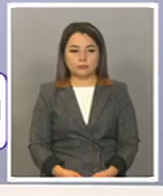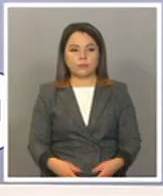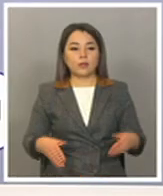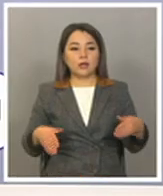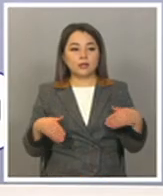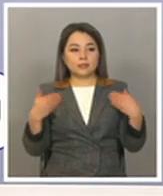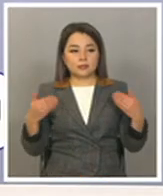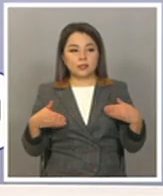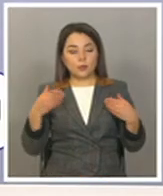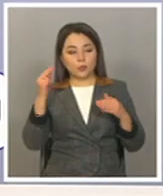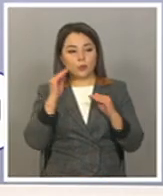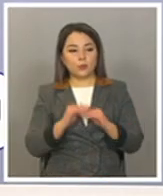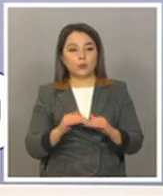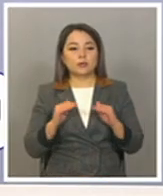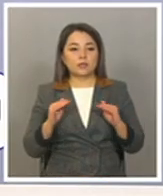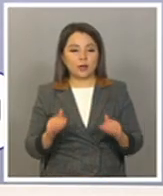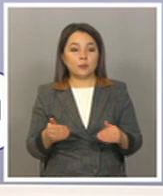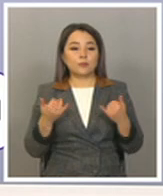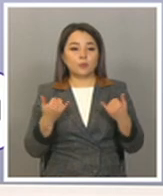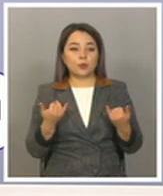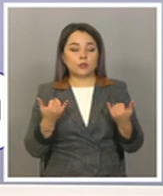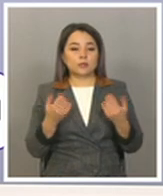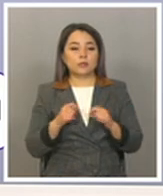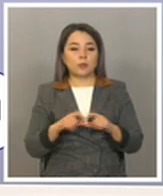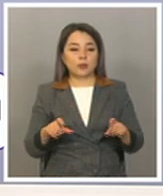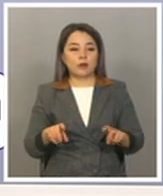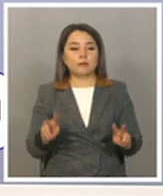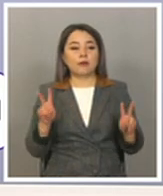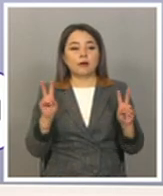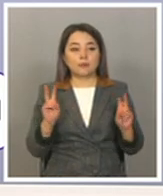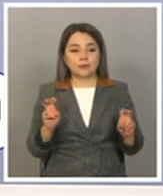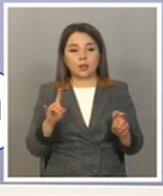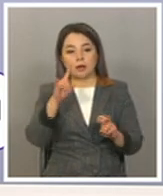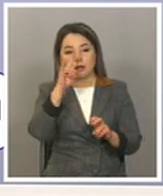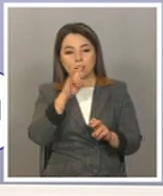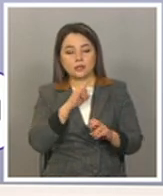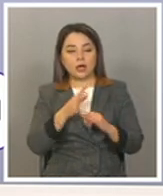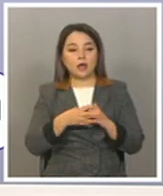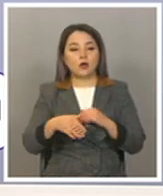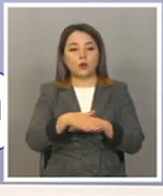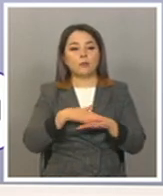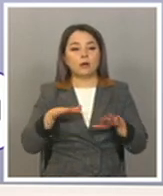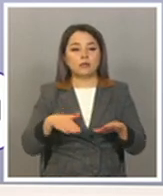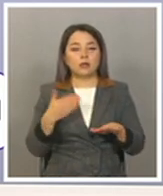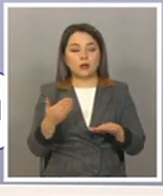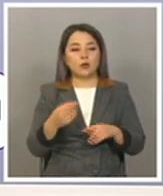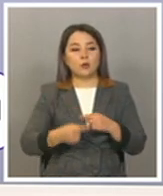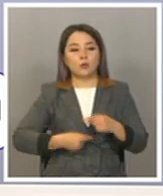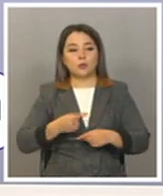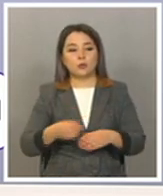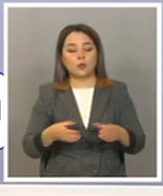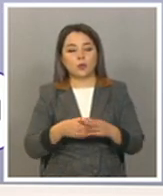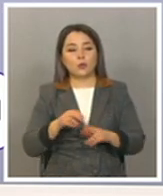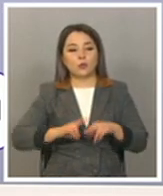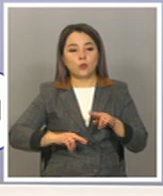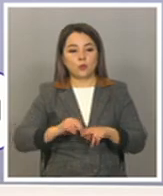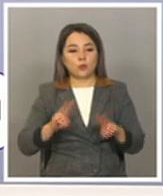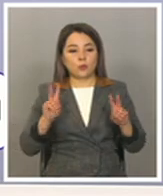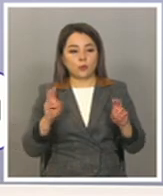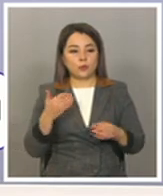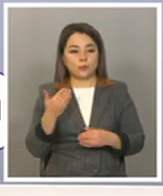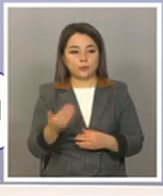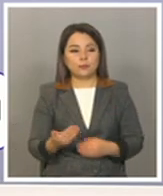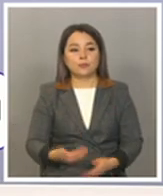Сәлеметсіздер ме, оқушылар? Бүгінгі сабағымыздың тақырыбы Қазақстан аумағындағы ұлыстардың құрылуы.